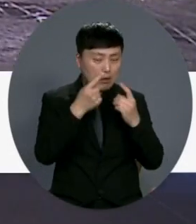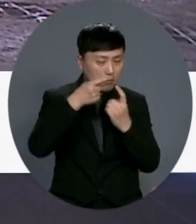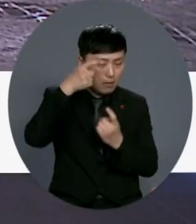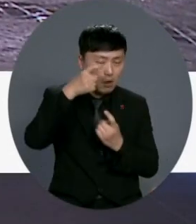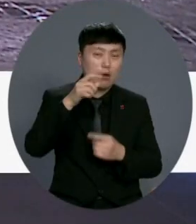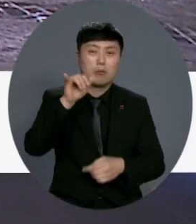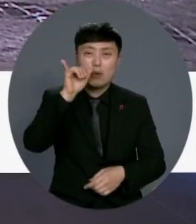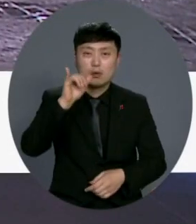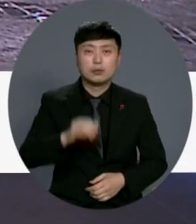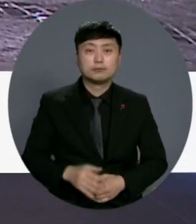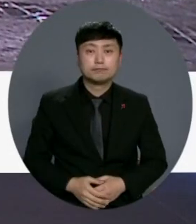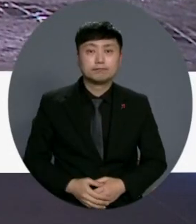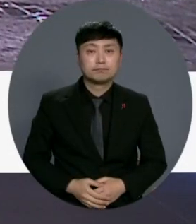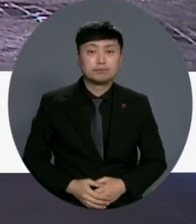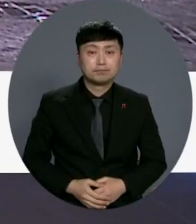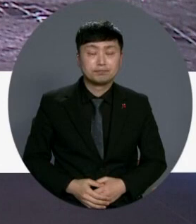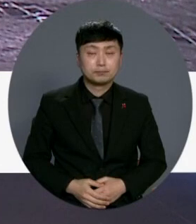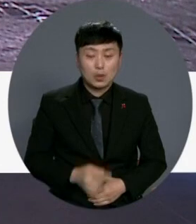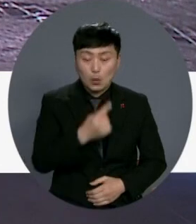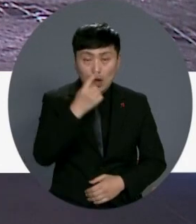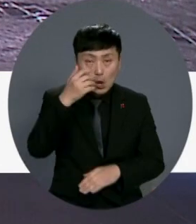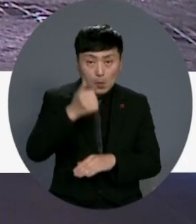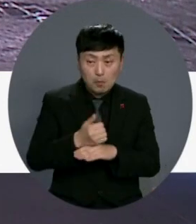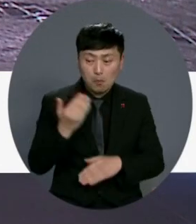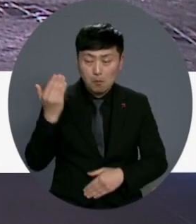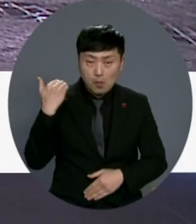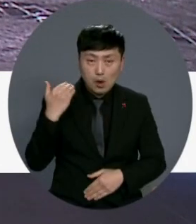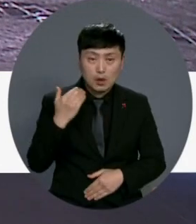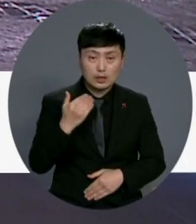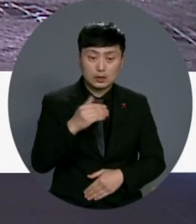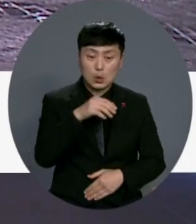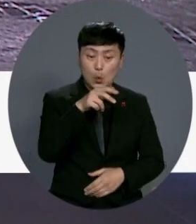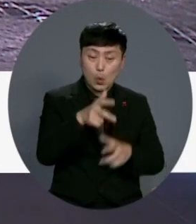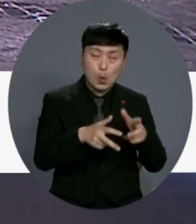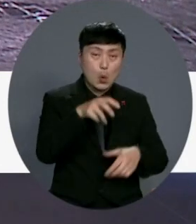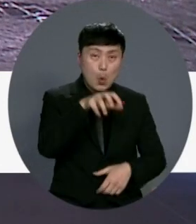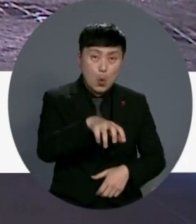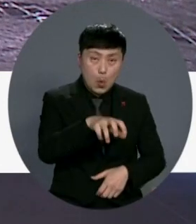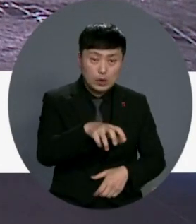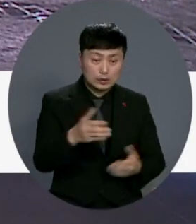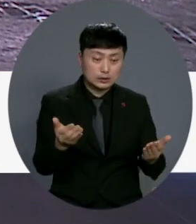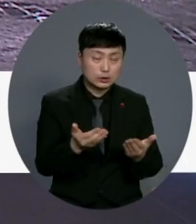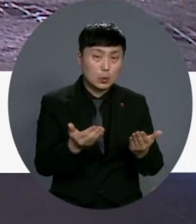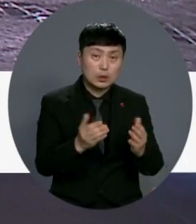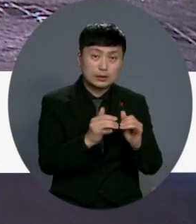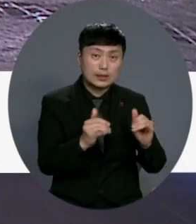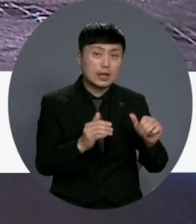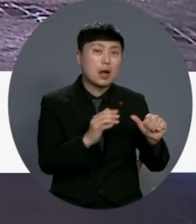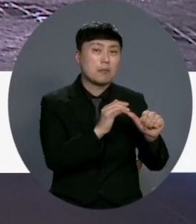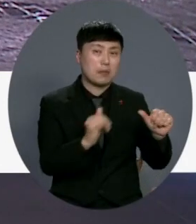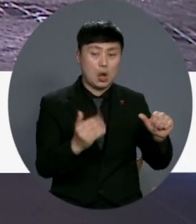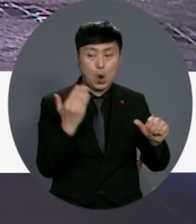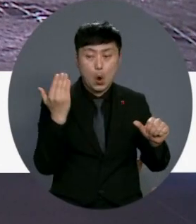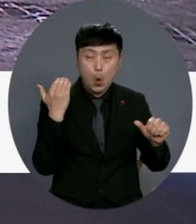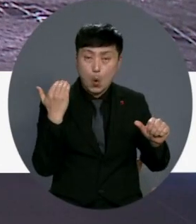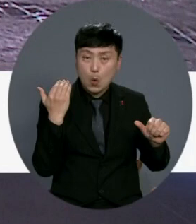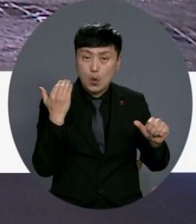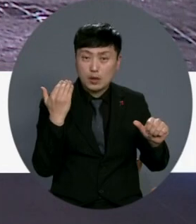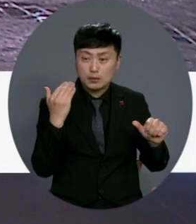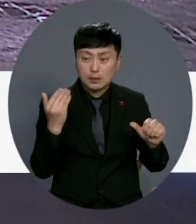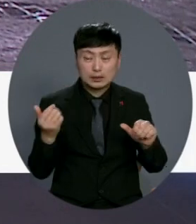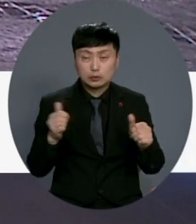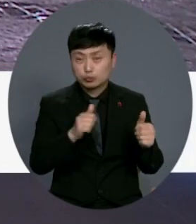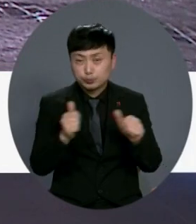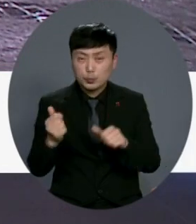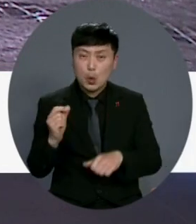진행됐습니다. 그런데 취재 결과 이전에도 석포 재련소에서 적어도 5명의 노동자들이 최근 사망 사고 원인과